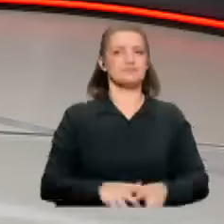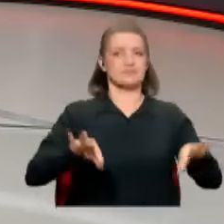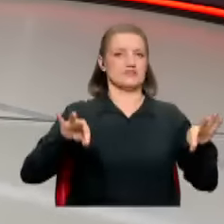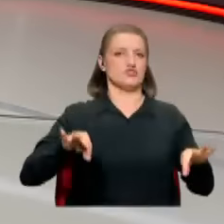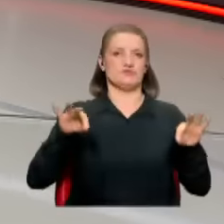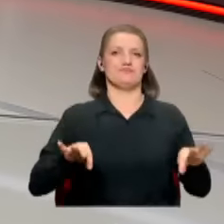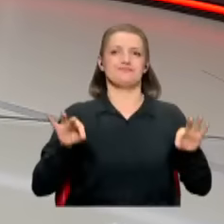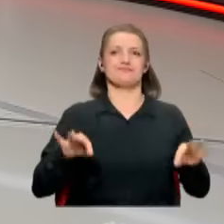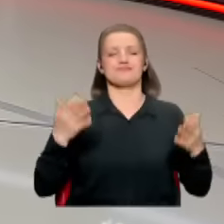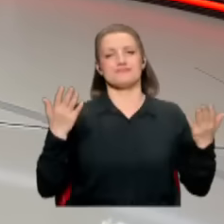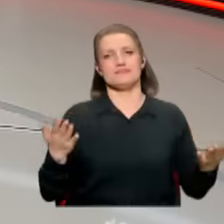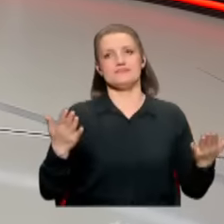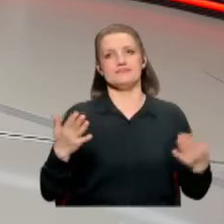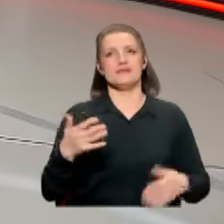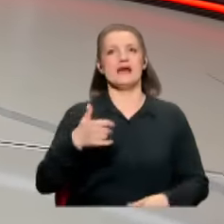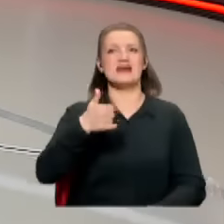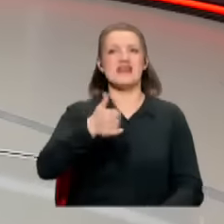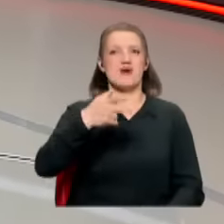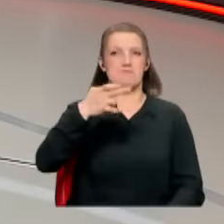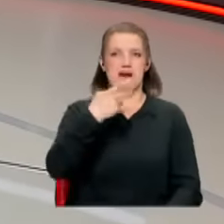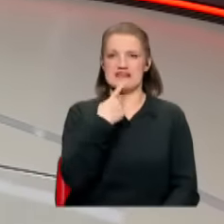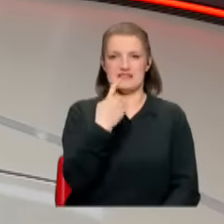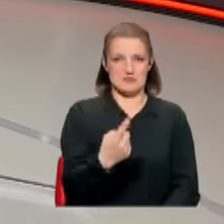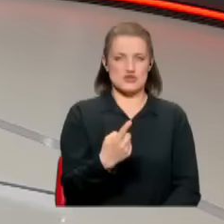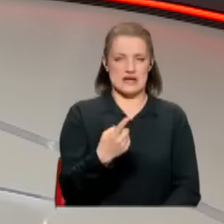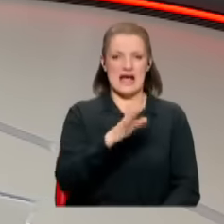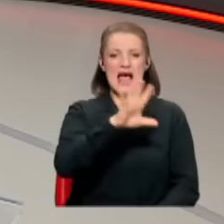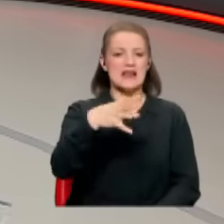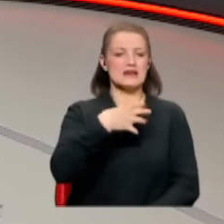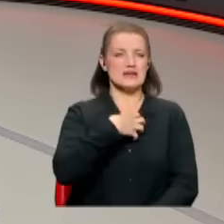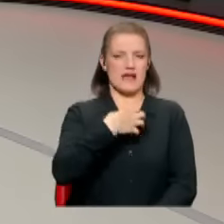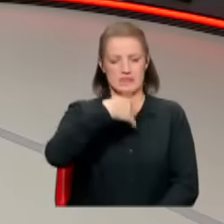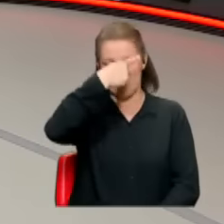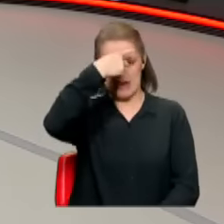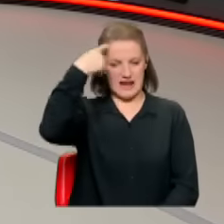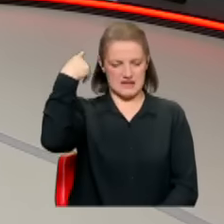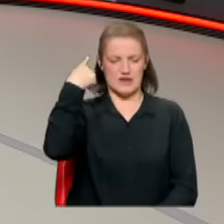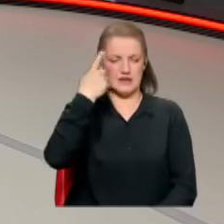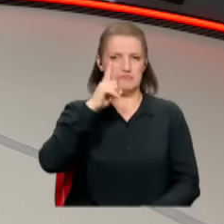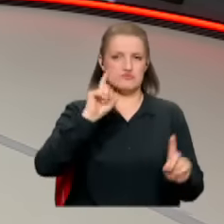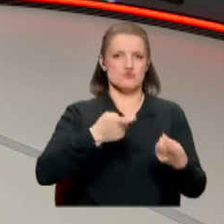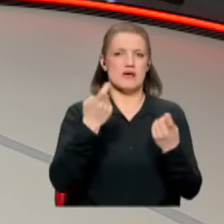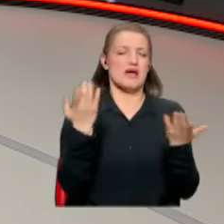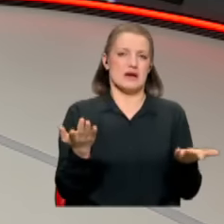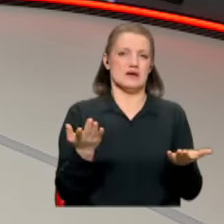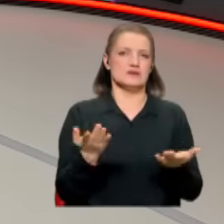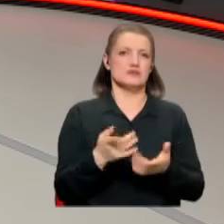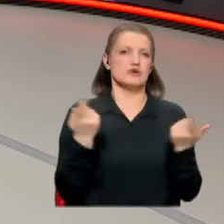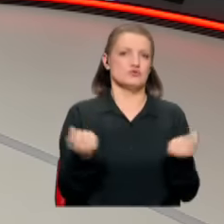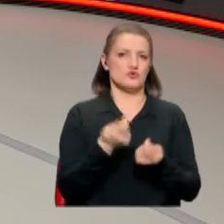Şimdi gelelim. Evet, yeniden Refah demişken. Yani herkes kendi kaderini tayin etmeye çalışıyor. Self